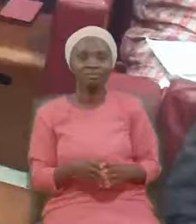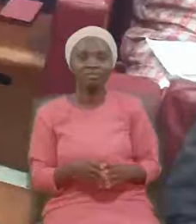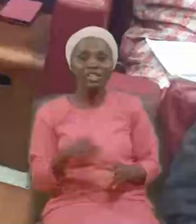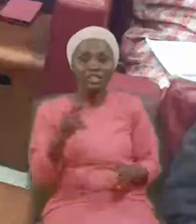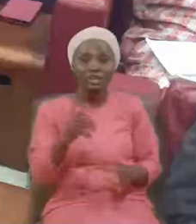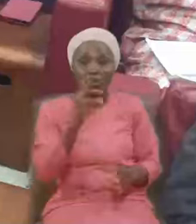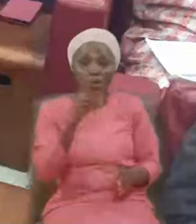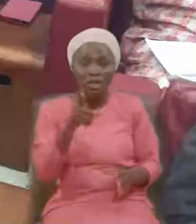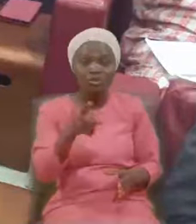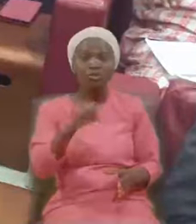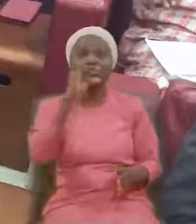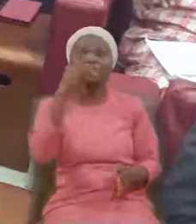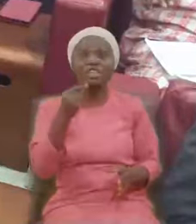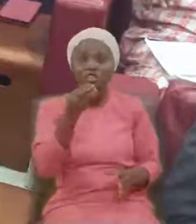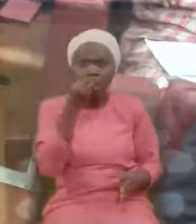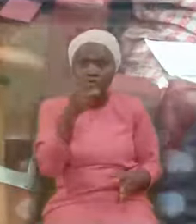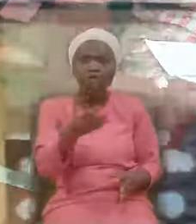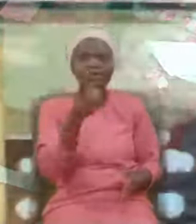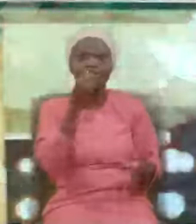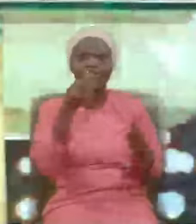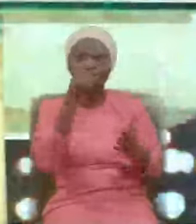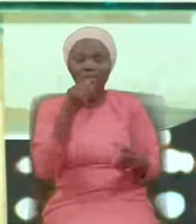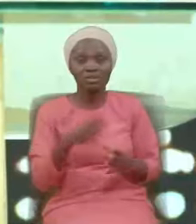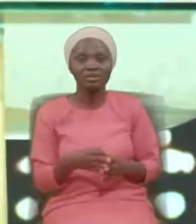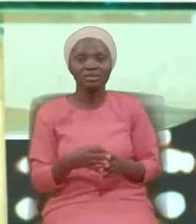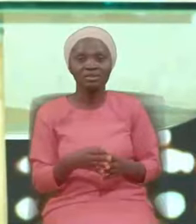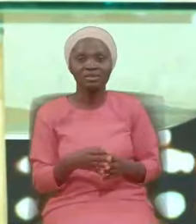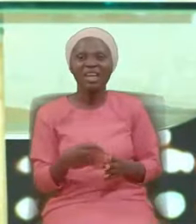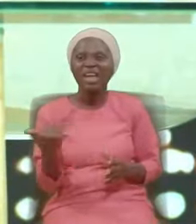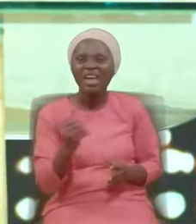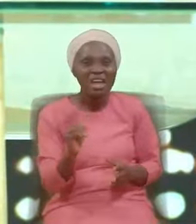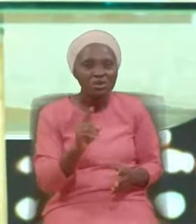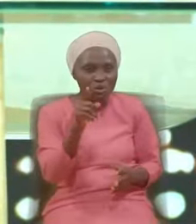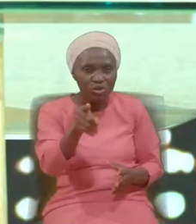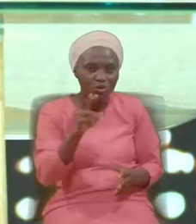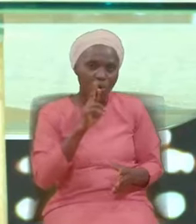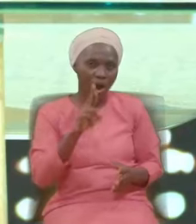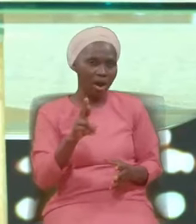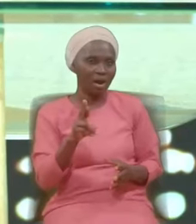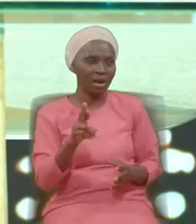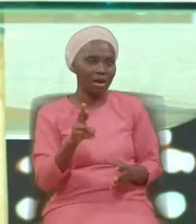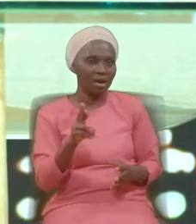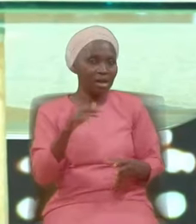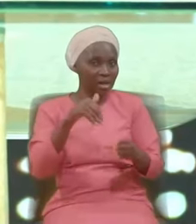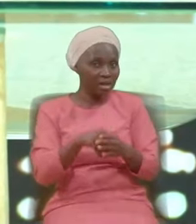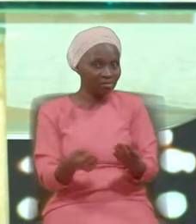et l'eau que tu bois, là où tu te trouves, où que